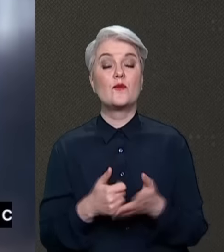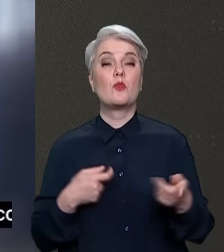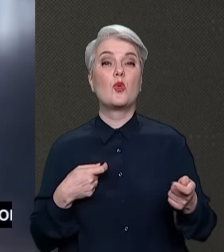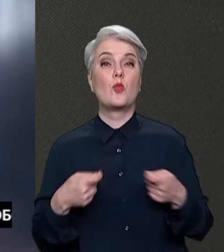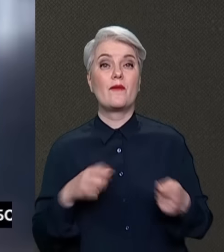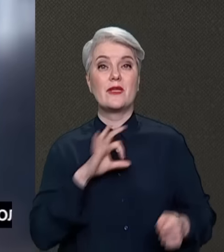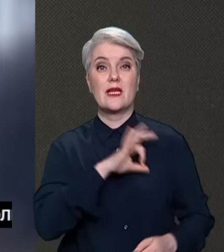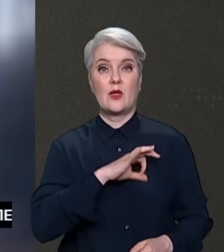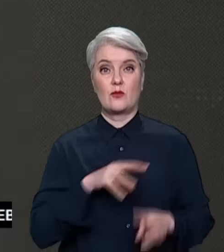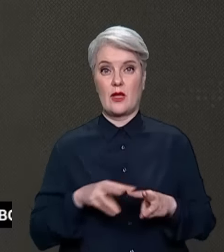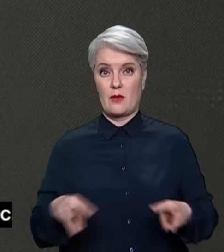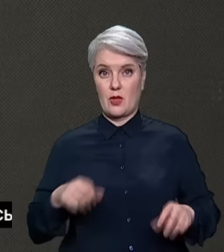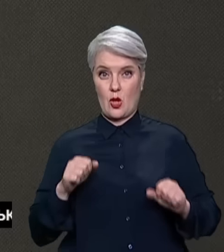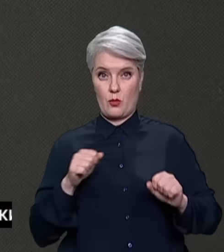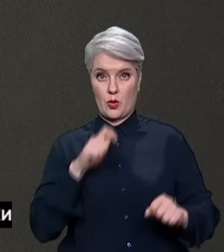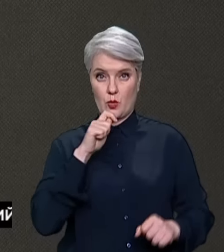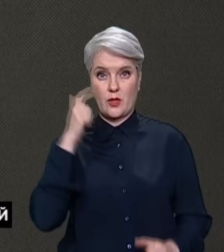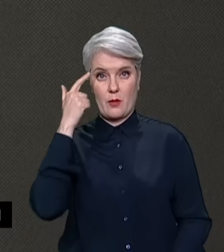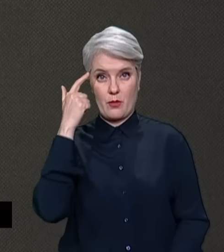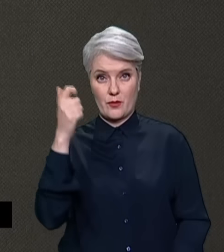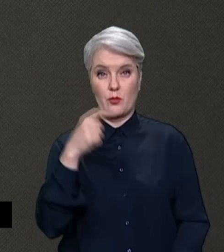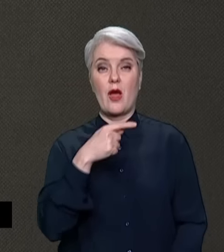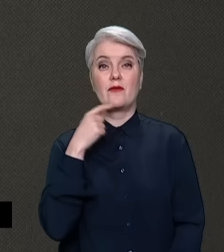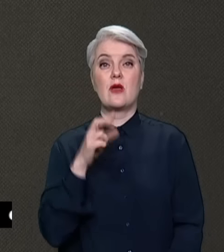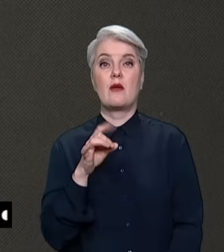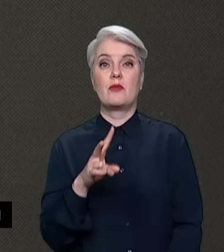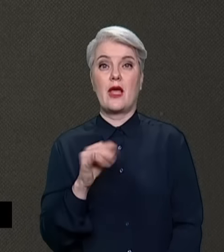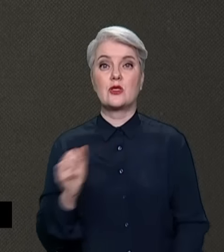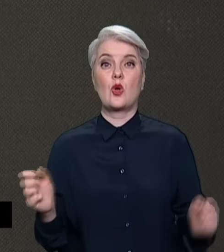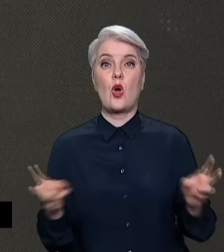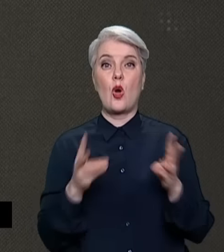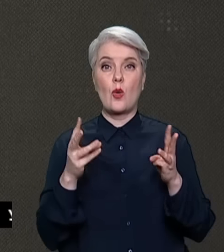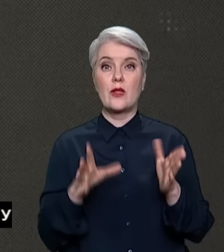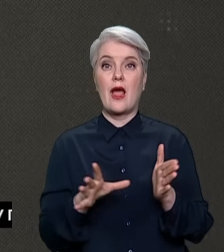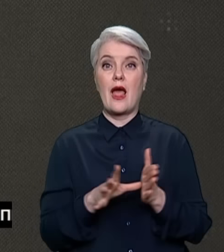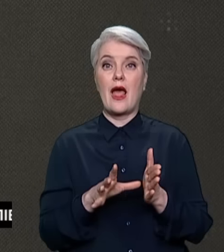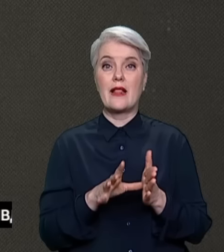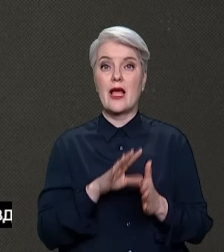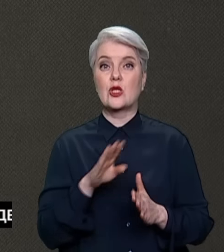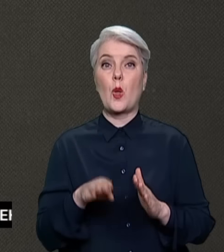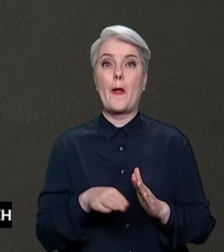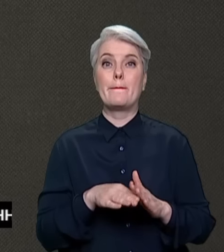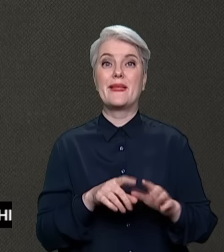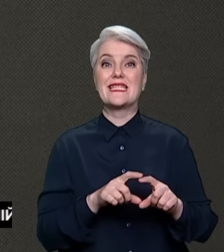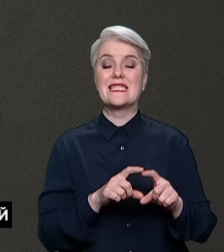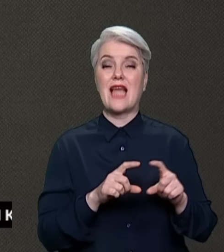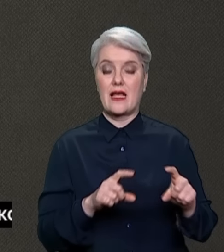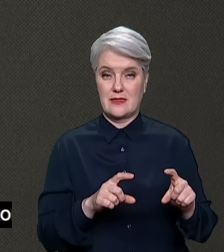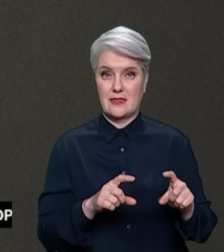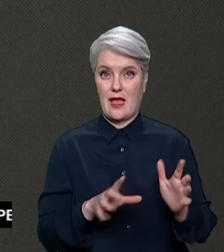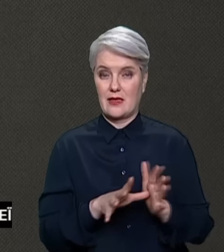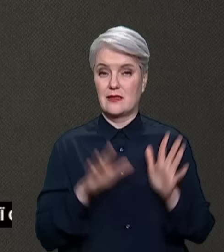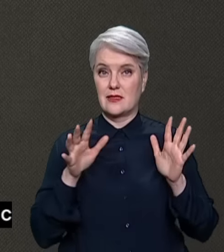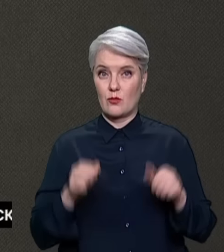управлінні розвідки Міноборони України повідомили, що у російському Брянську горіла електропідстанція, внаслідок чого